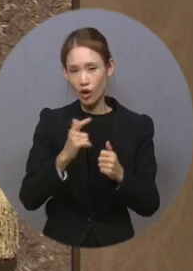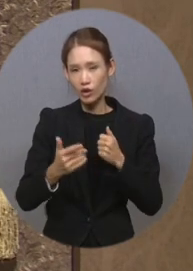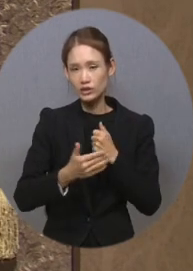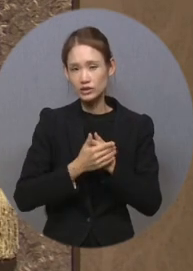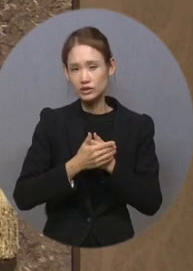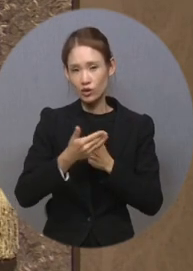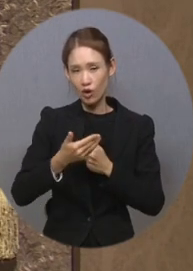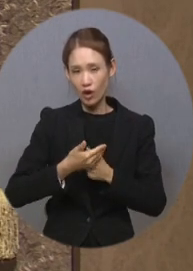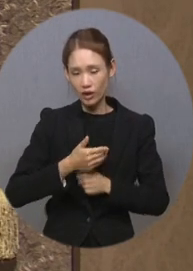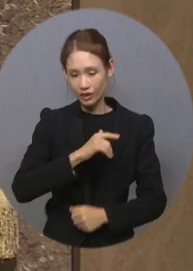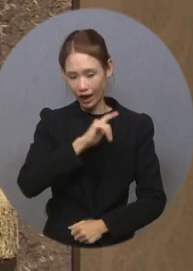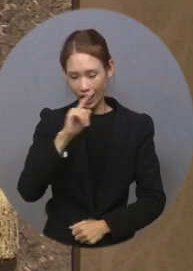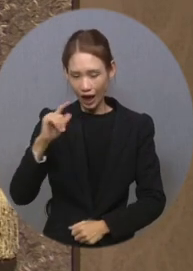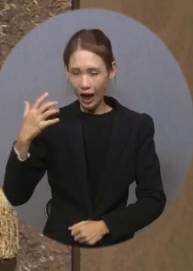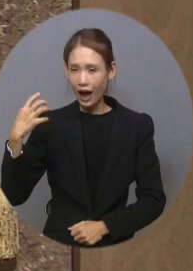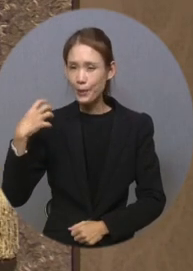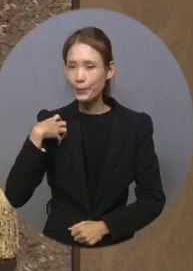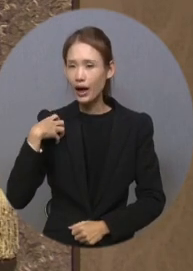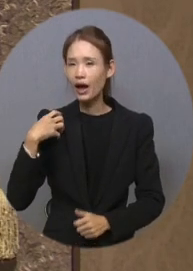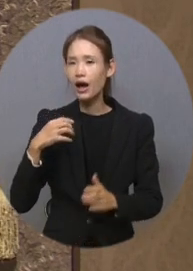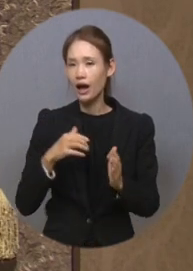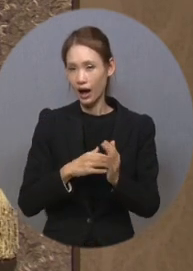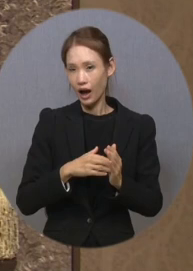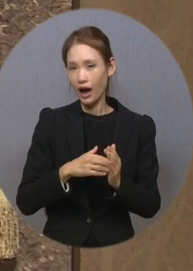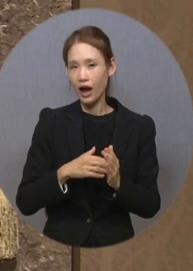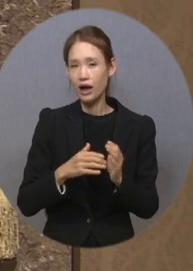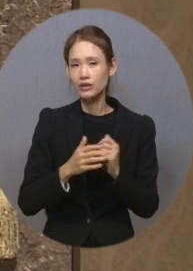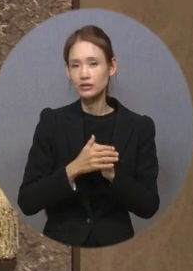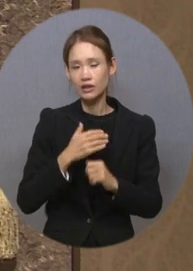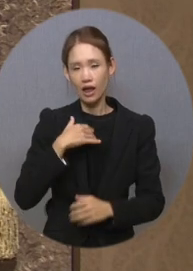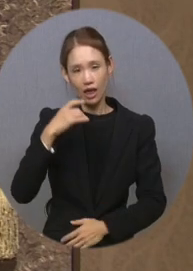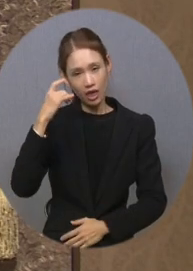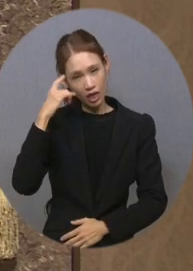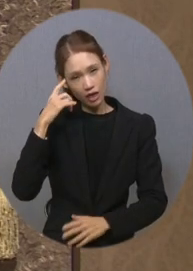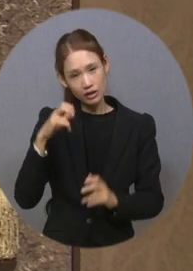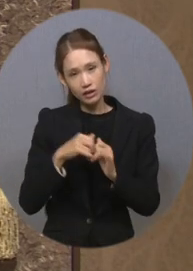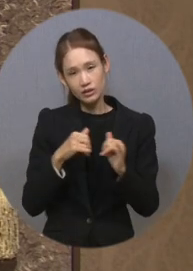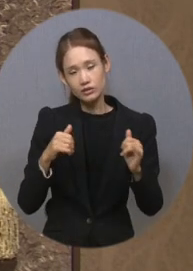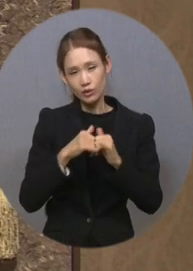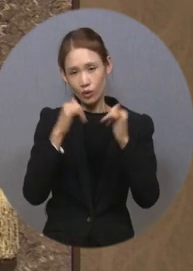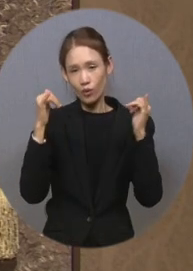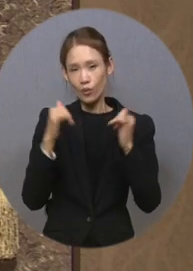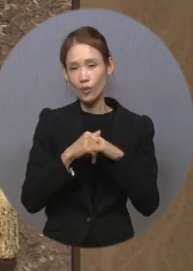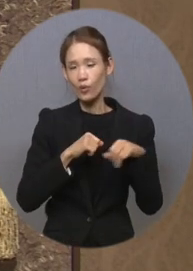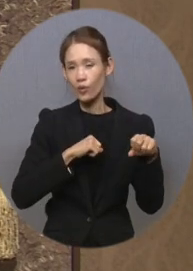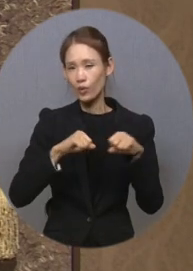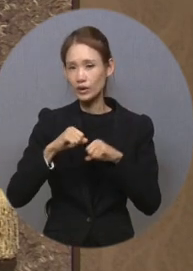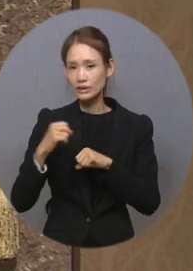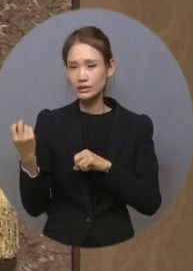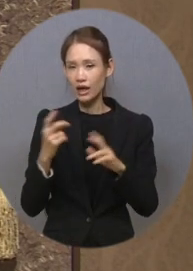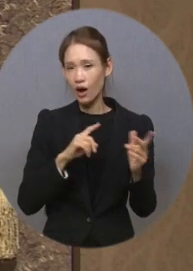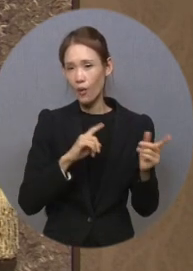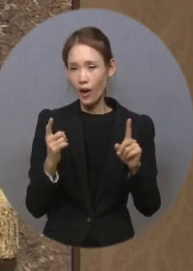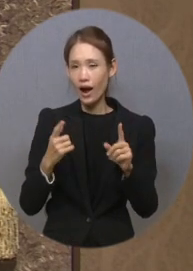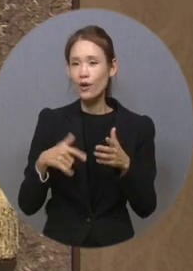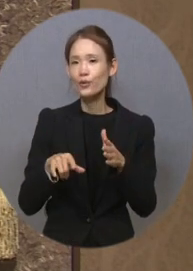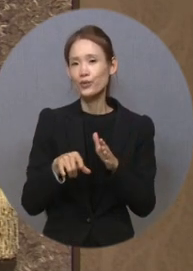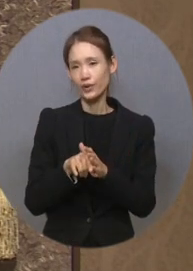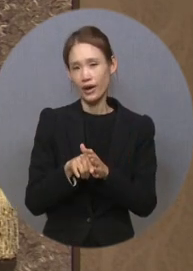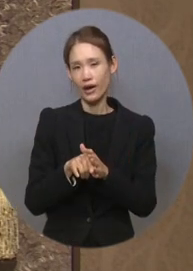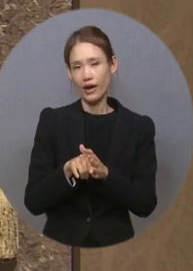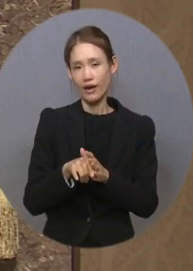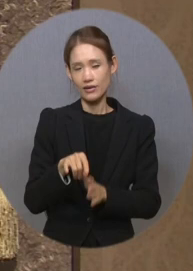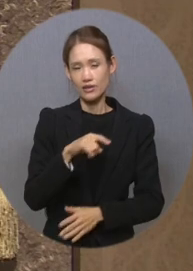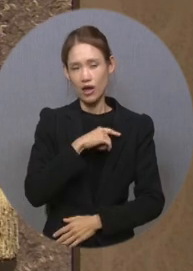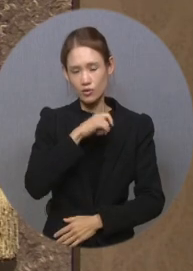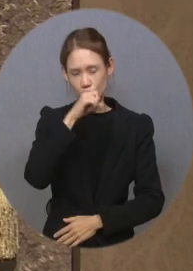그런 여수가 다 하고 있는데요. 네. 제가 볼 때 우리 장애인들 사회 그 활동 재활을 위해서는